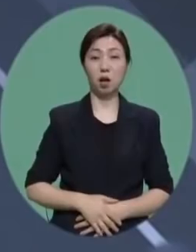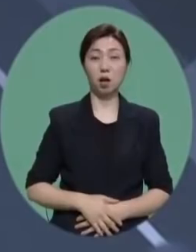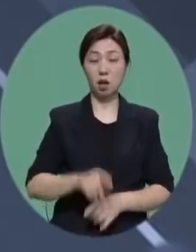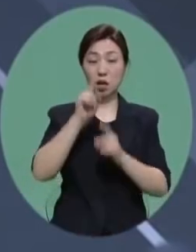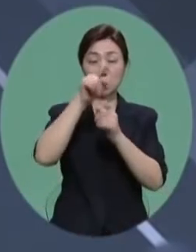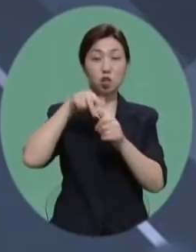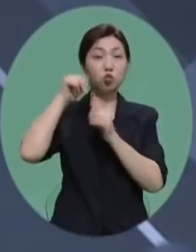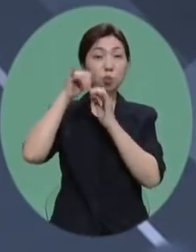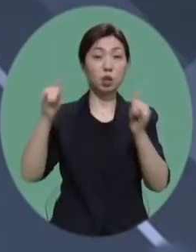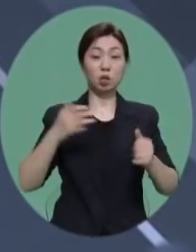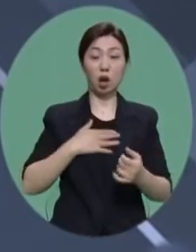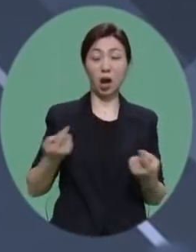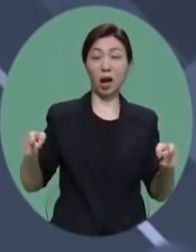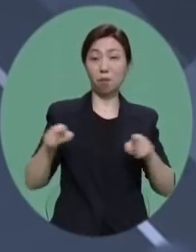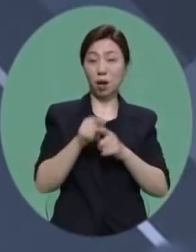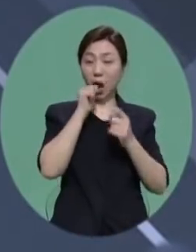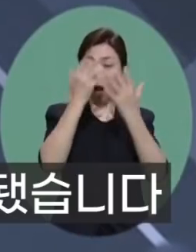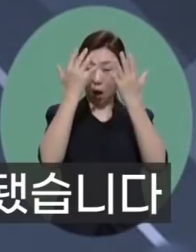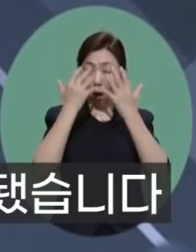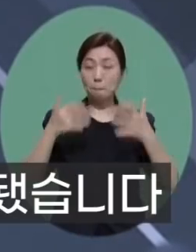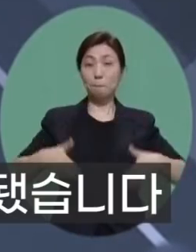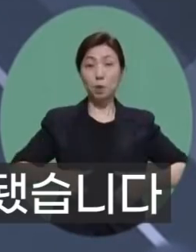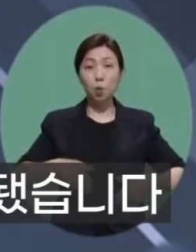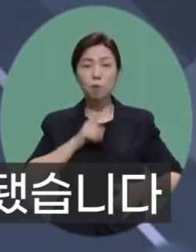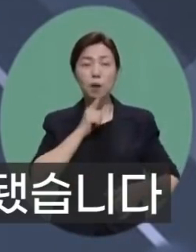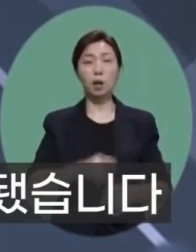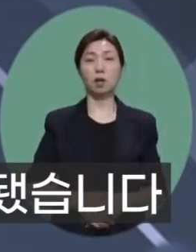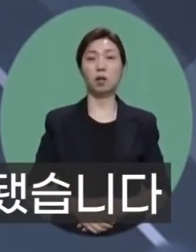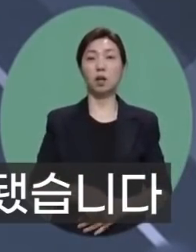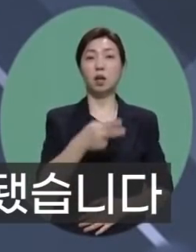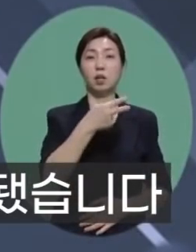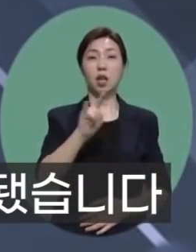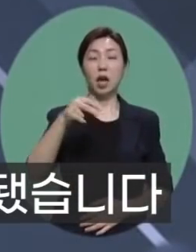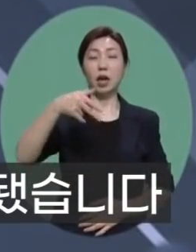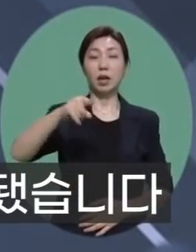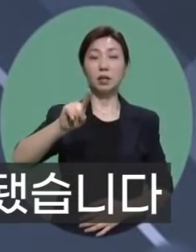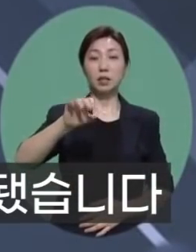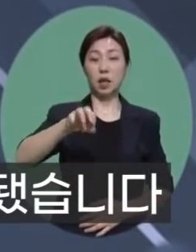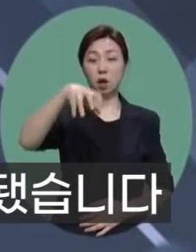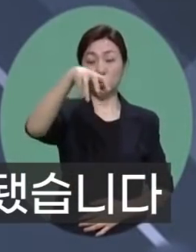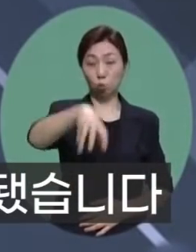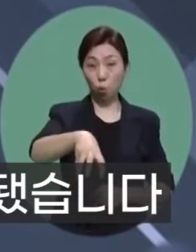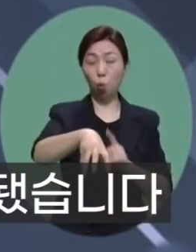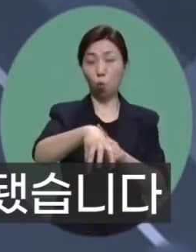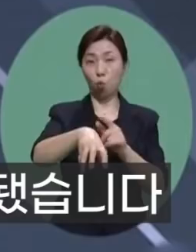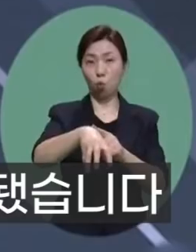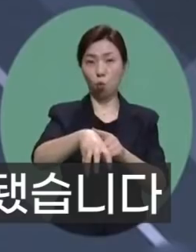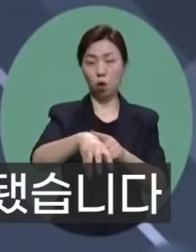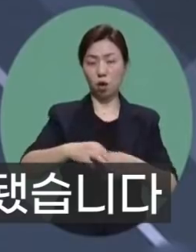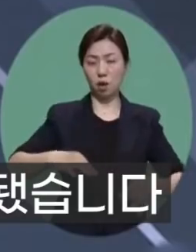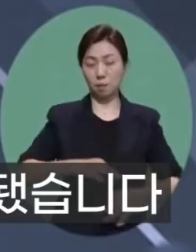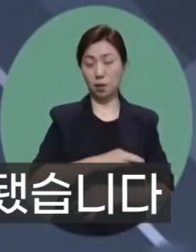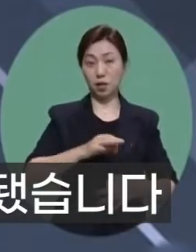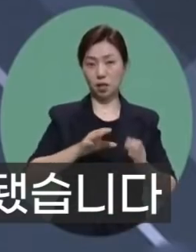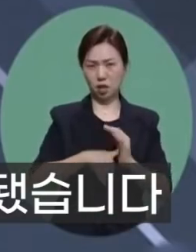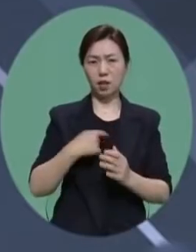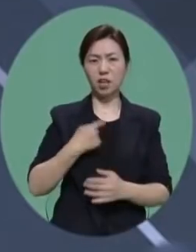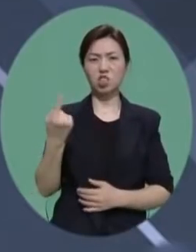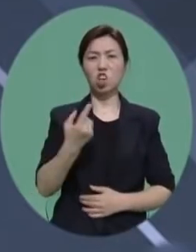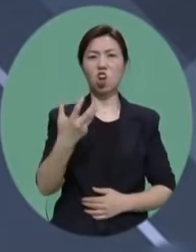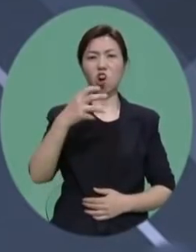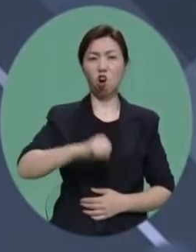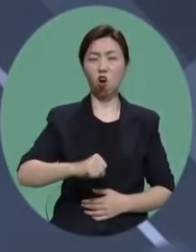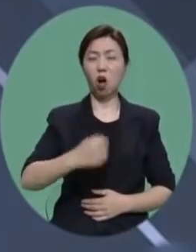후보가 대장동 사업에서 자신은 천억만 챙기면 된다고 했다는 녹취록도 최근에 공개됐습니다.